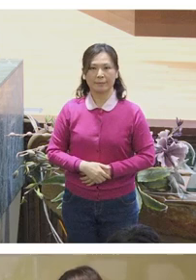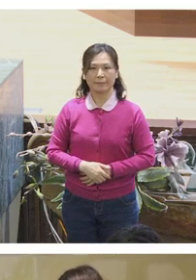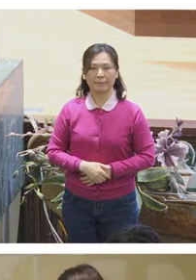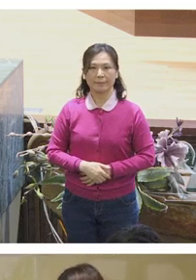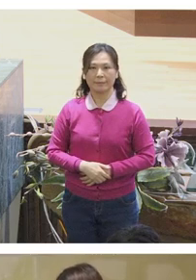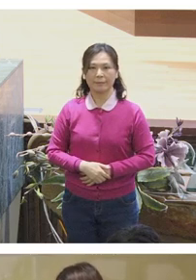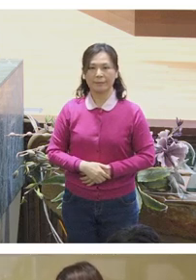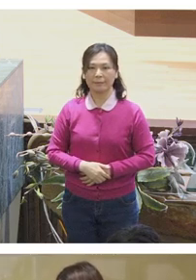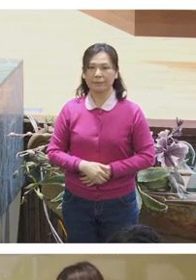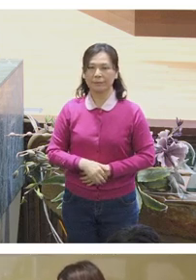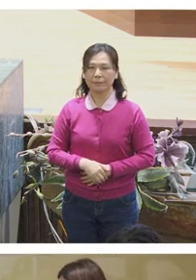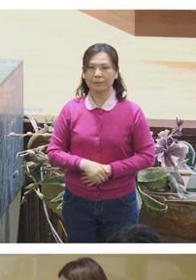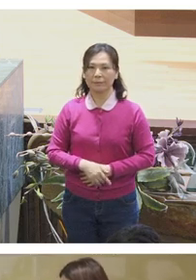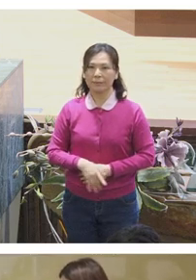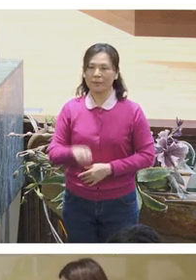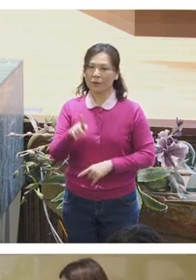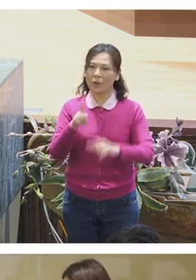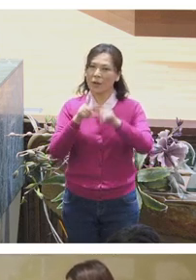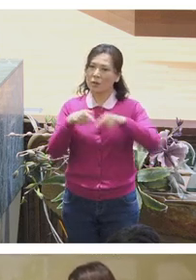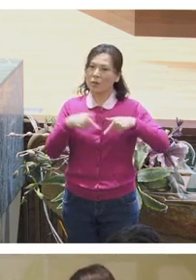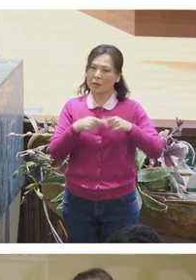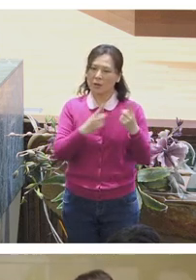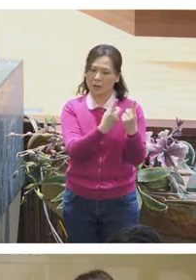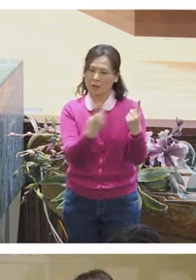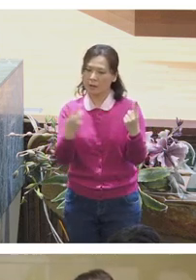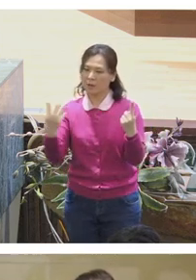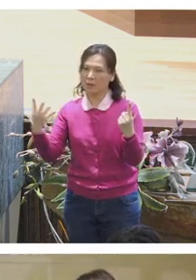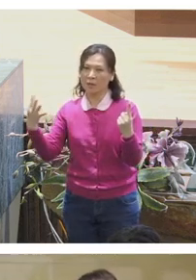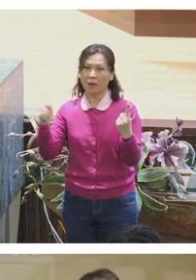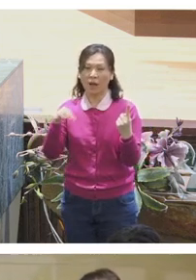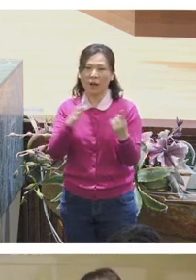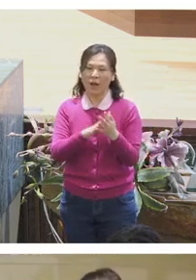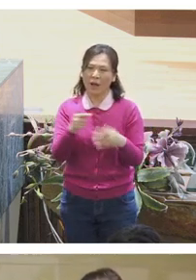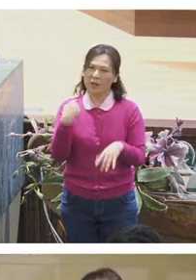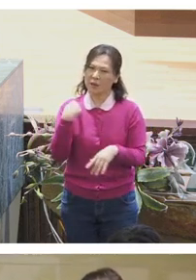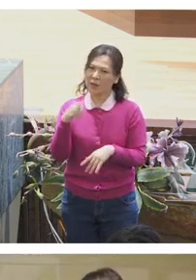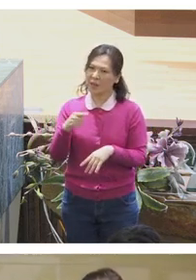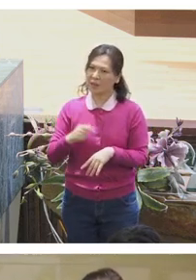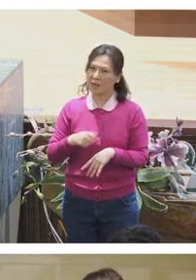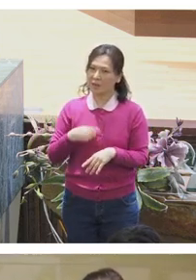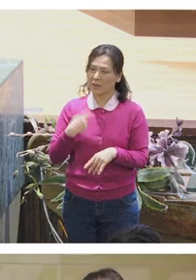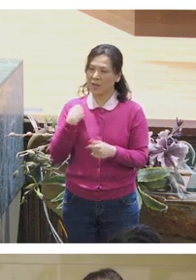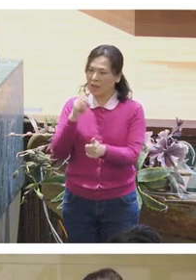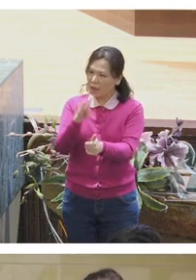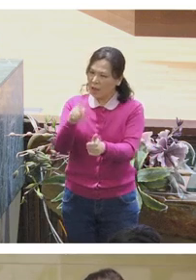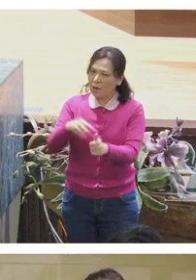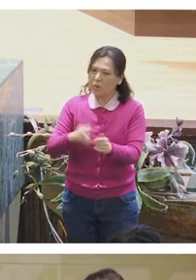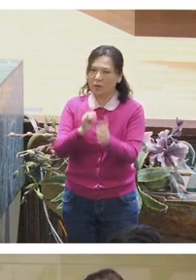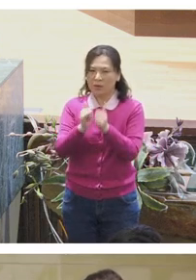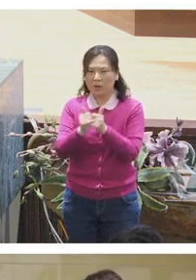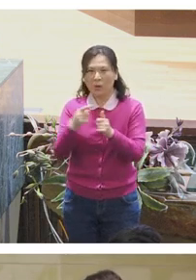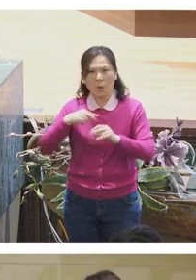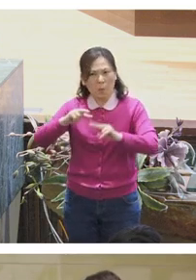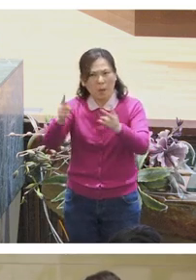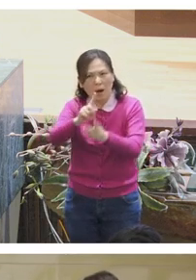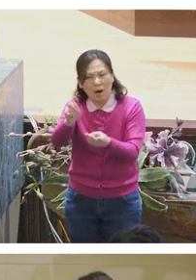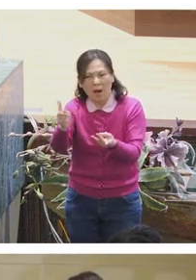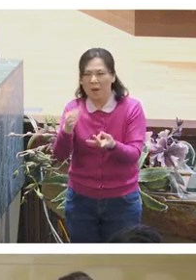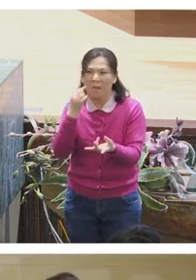是否这种多中心的形式是否太流于难以产出明确的社会改革诉求？